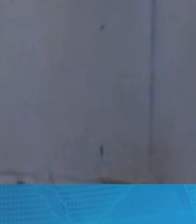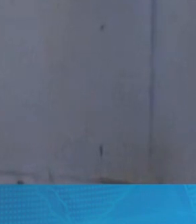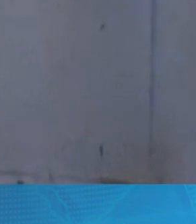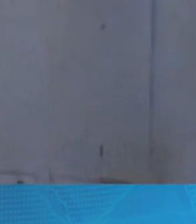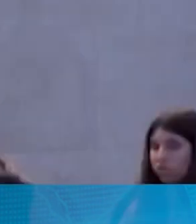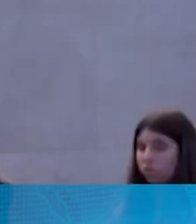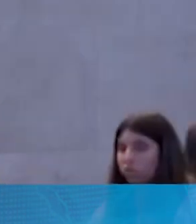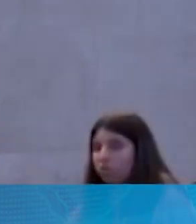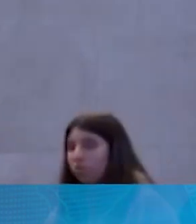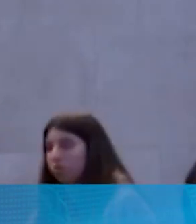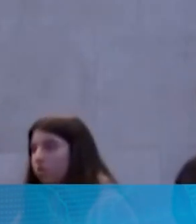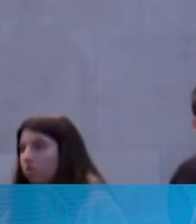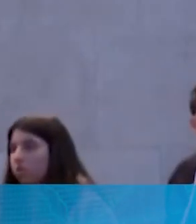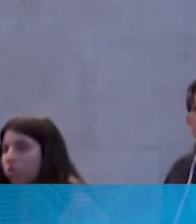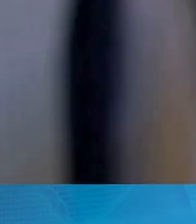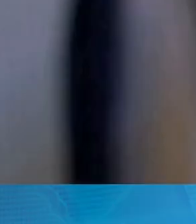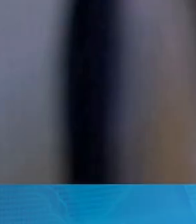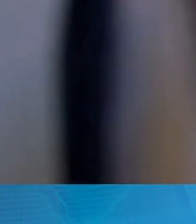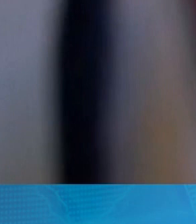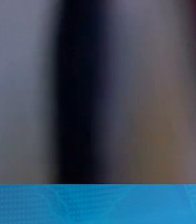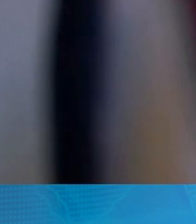se déroulent aujourd'hui à Londres.